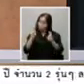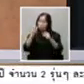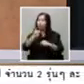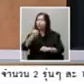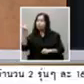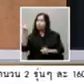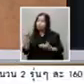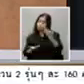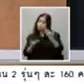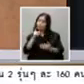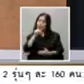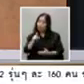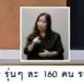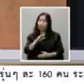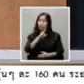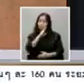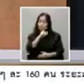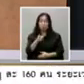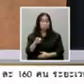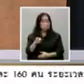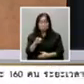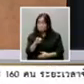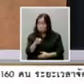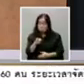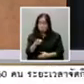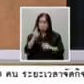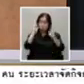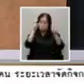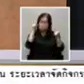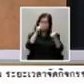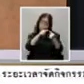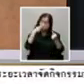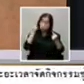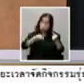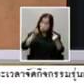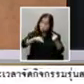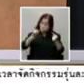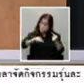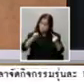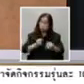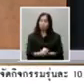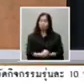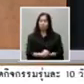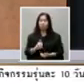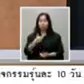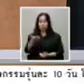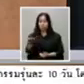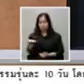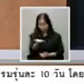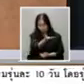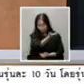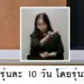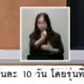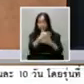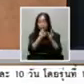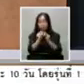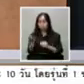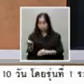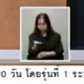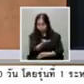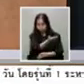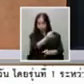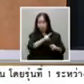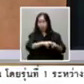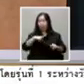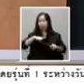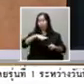รือไม่ถ้าท่านยืนยันที่จะชะที่จะพูดคำเดิมปมเดิมอยู่ผมจะเชิญท่านออกห้องประชุมครับไปพักนั่งพัก